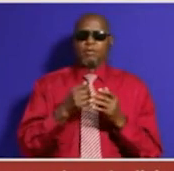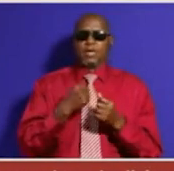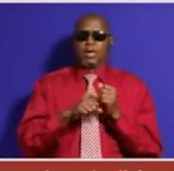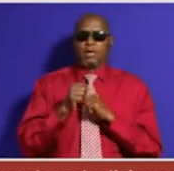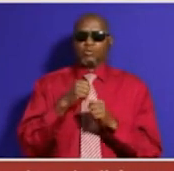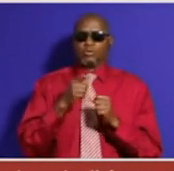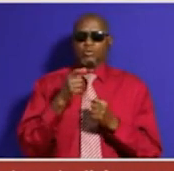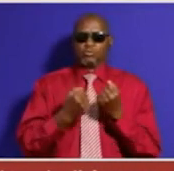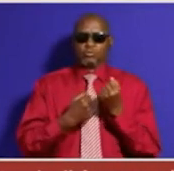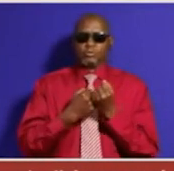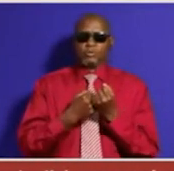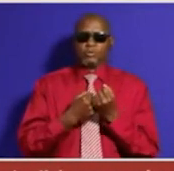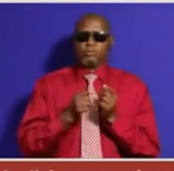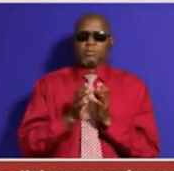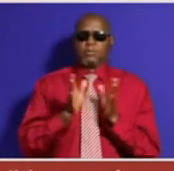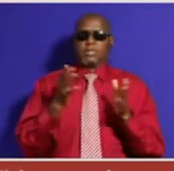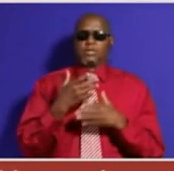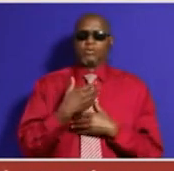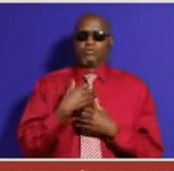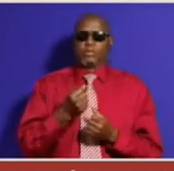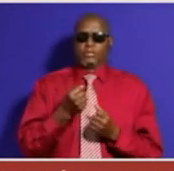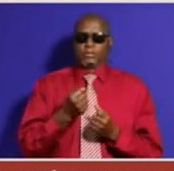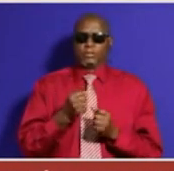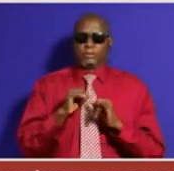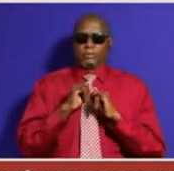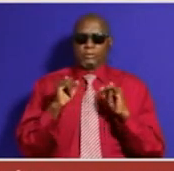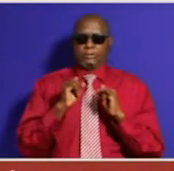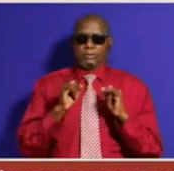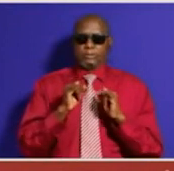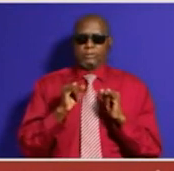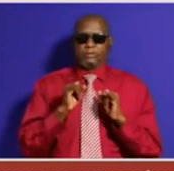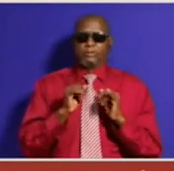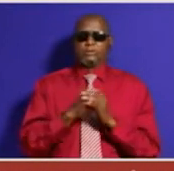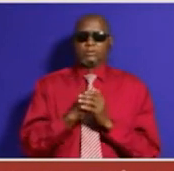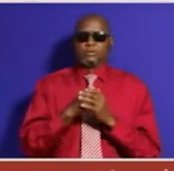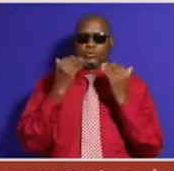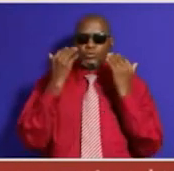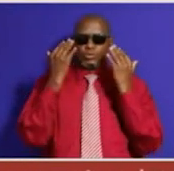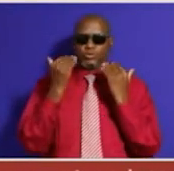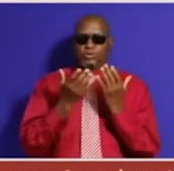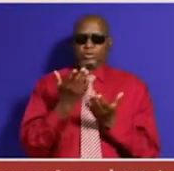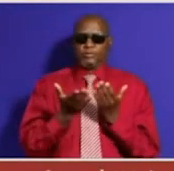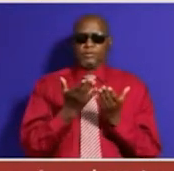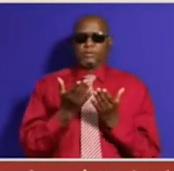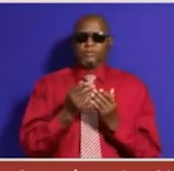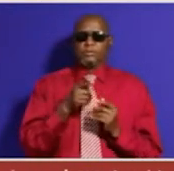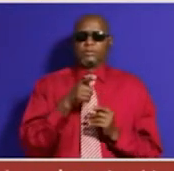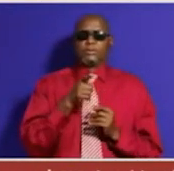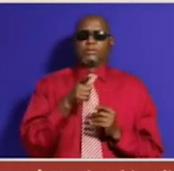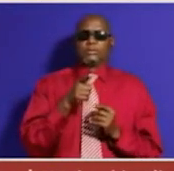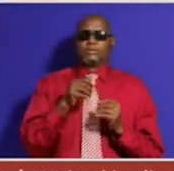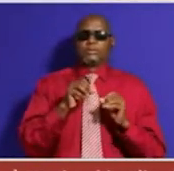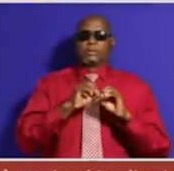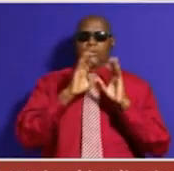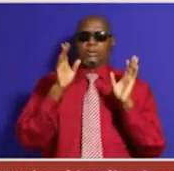that promotes public confidence in the integrity and impartiality of the judicial service. That one definitely clearly